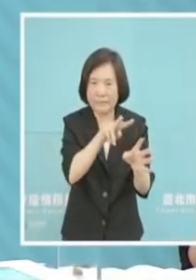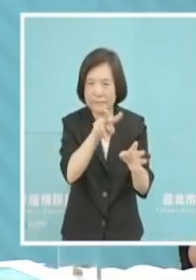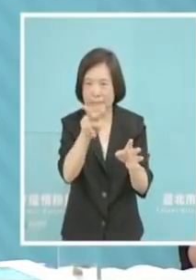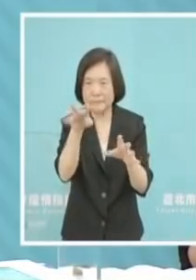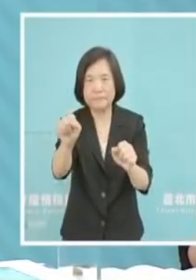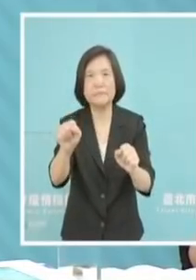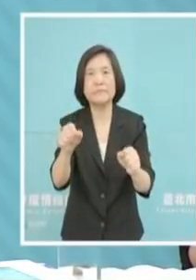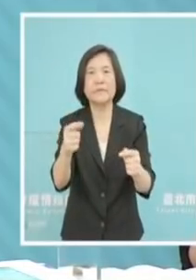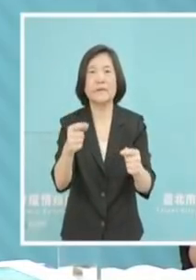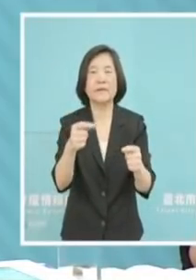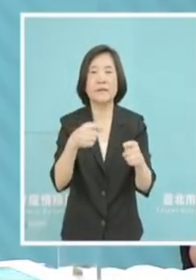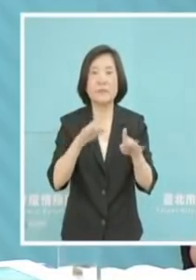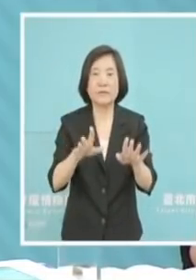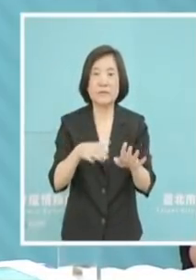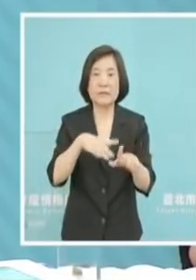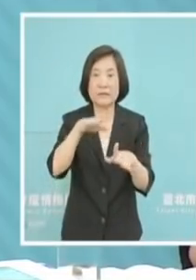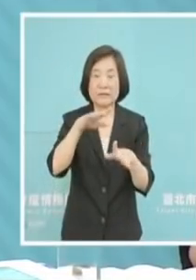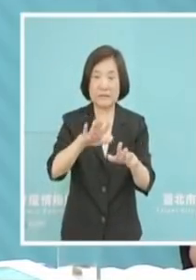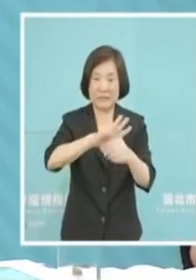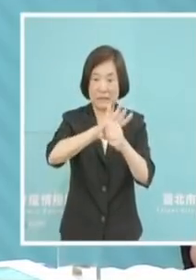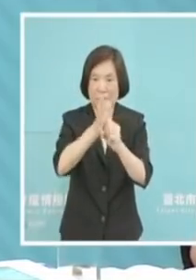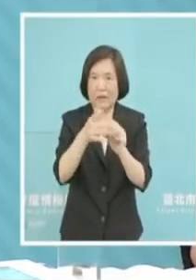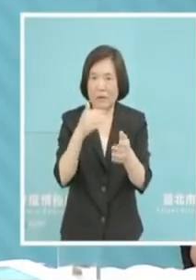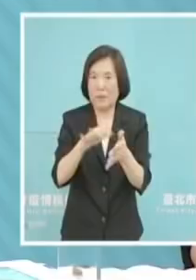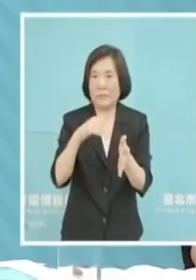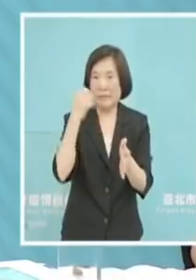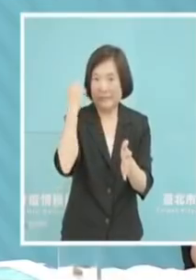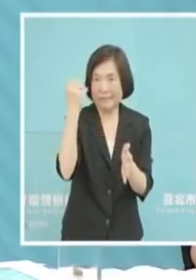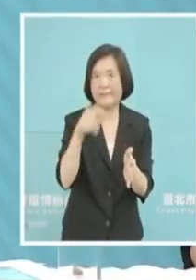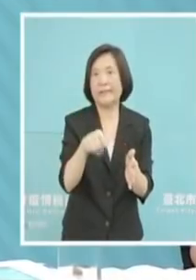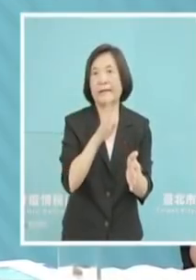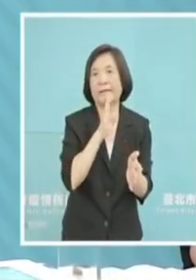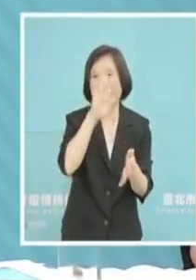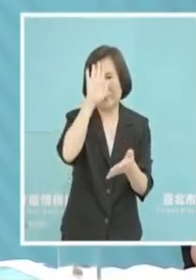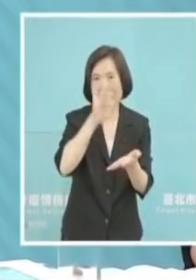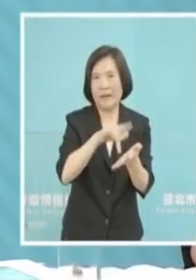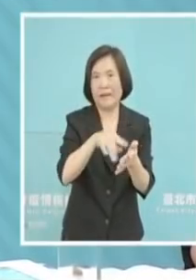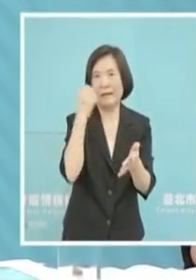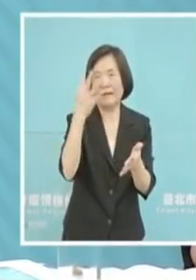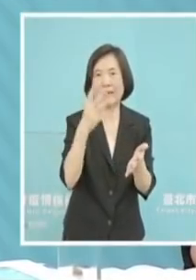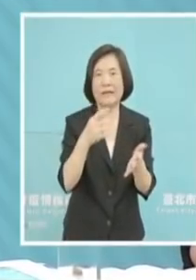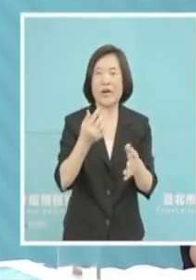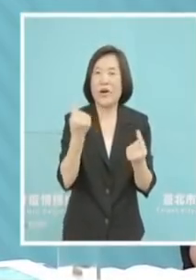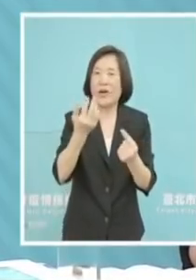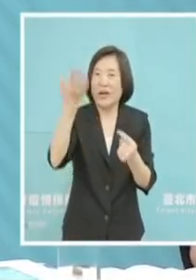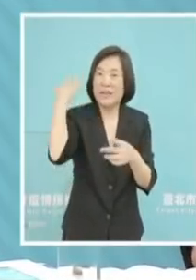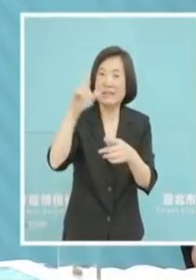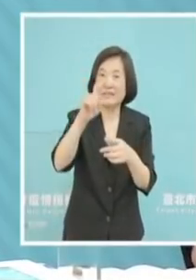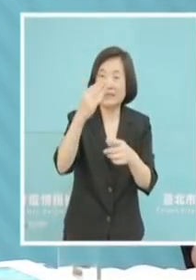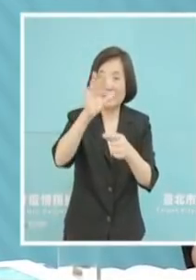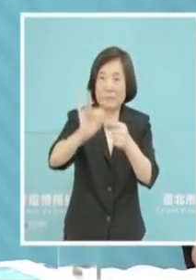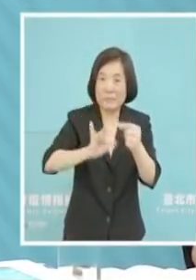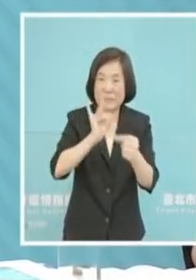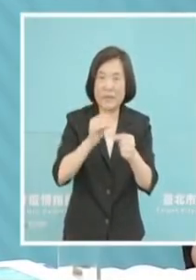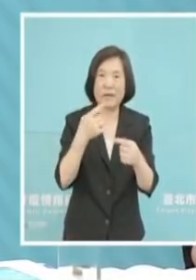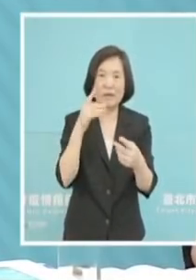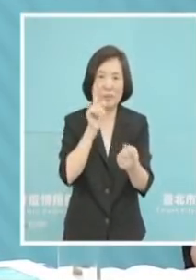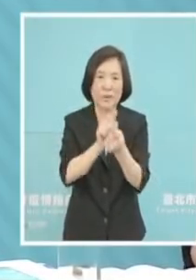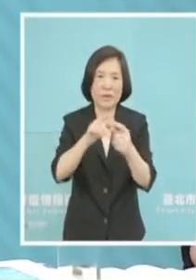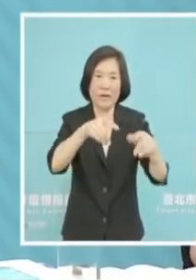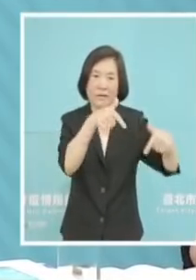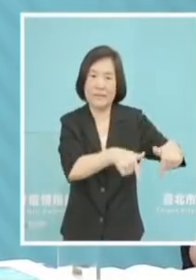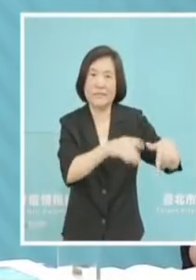要保命， 因为现在火烧眉毛啦。 对，现在火烧眉毛嘛，所以现在不要赚这种灾难财，赚这种人命